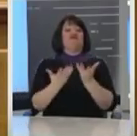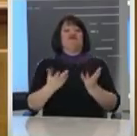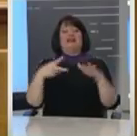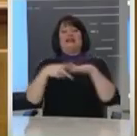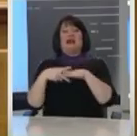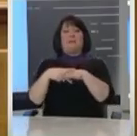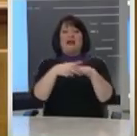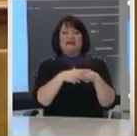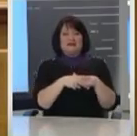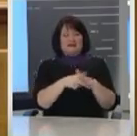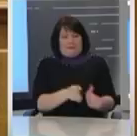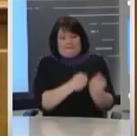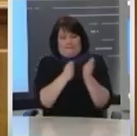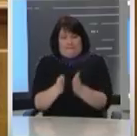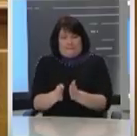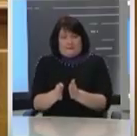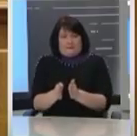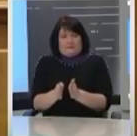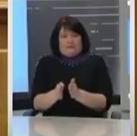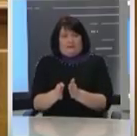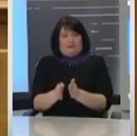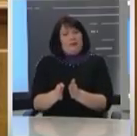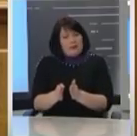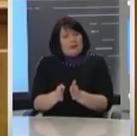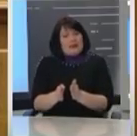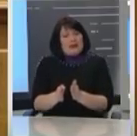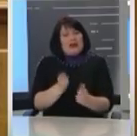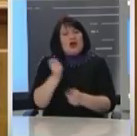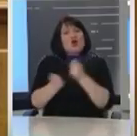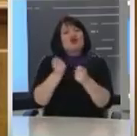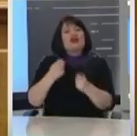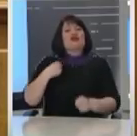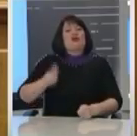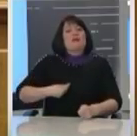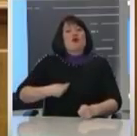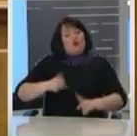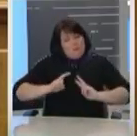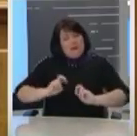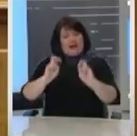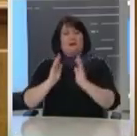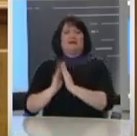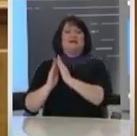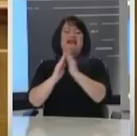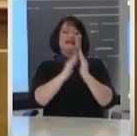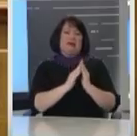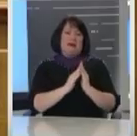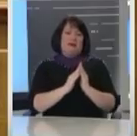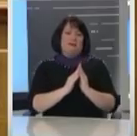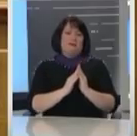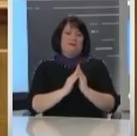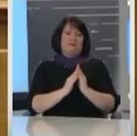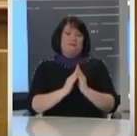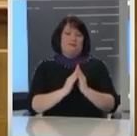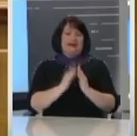που δρομολογείτε πληστηριασμούς και για τα χρέη προς το δημόσιο. Είναι οι πληστηριασμοί